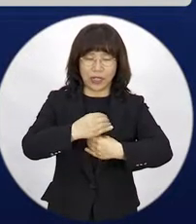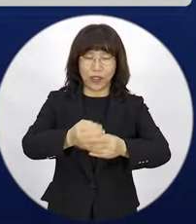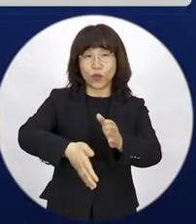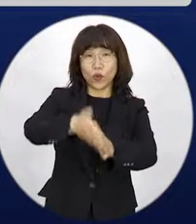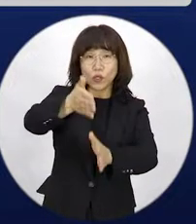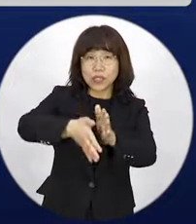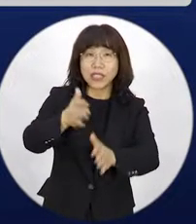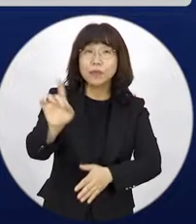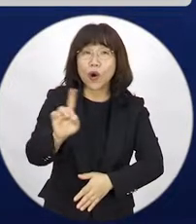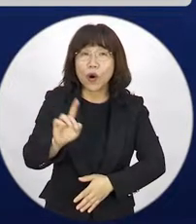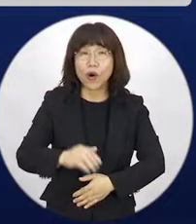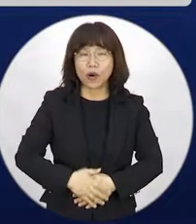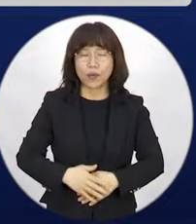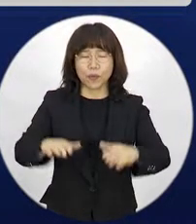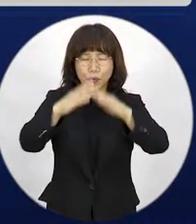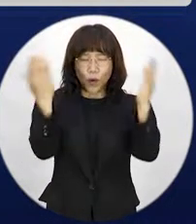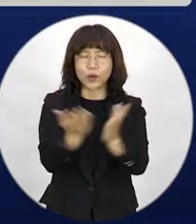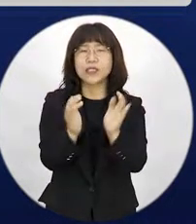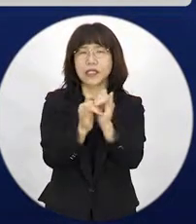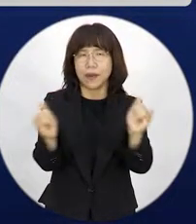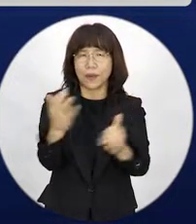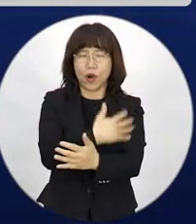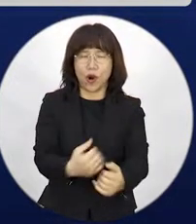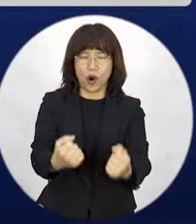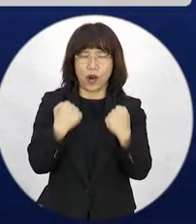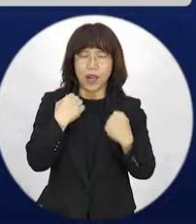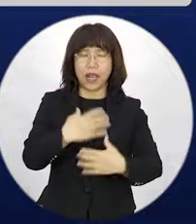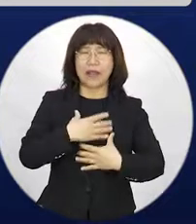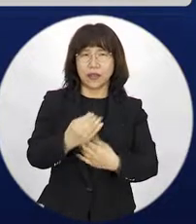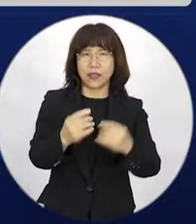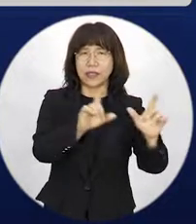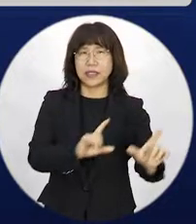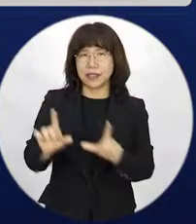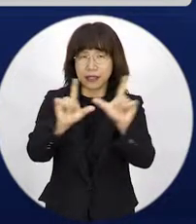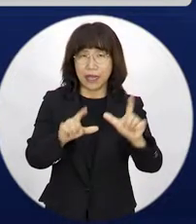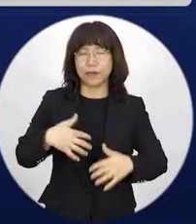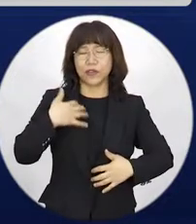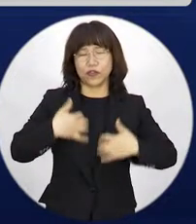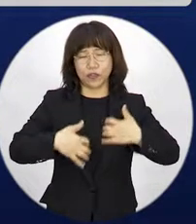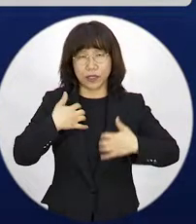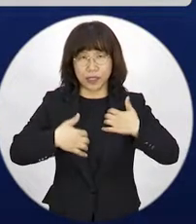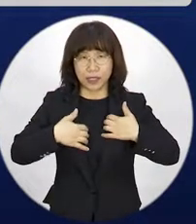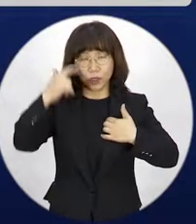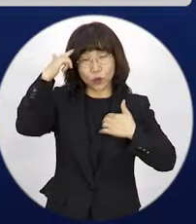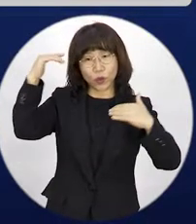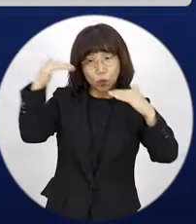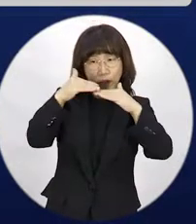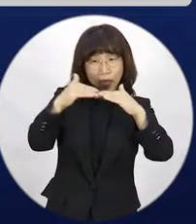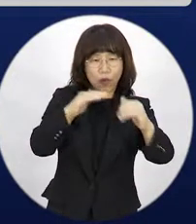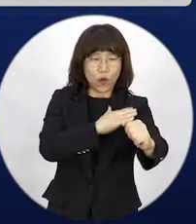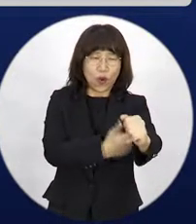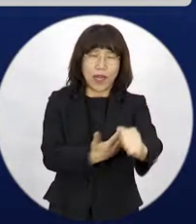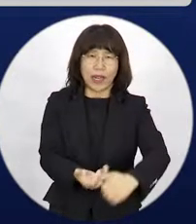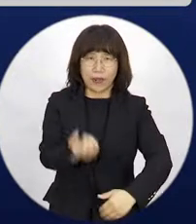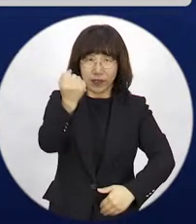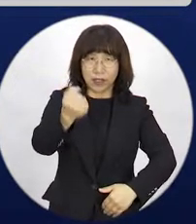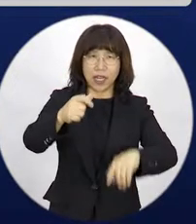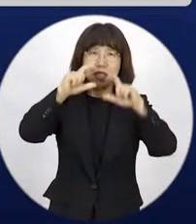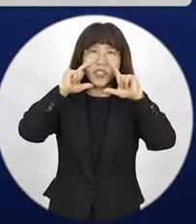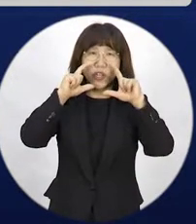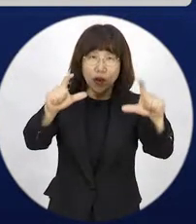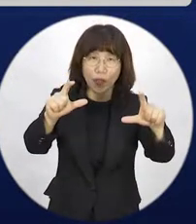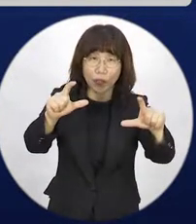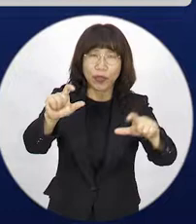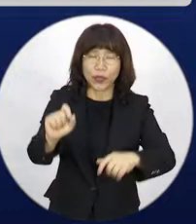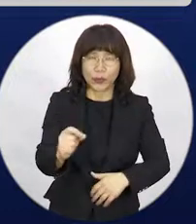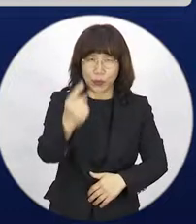국제안전도시란 모든 사람은 건강하고 안전한 삶을 누릴 동등한 권리를 가진다라는 스톡홀름 선언에 기초해